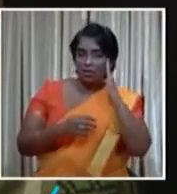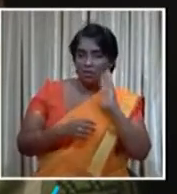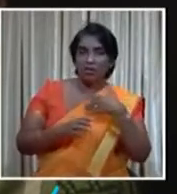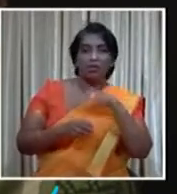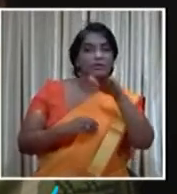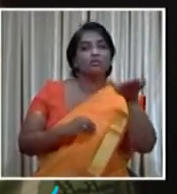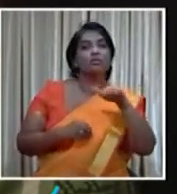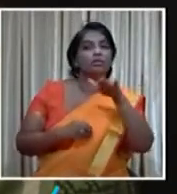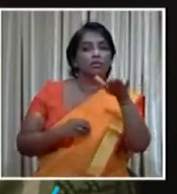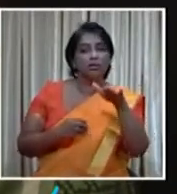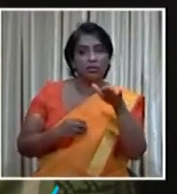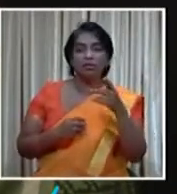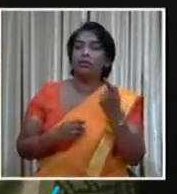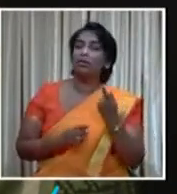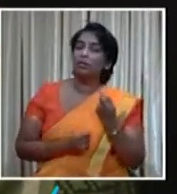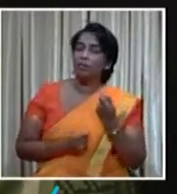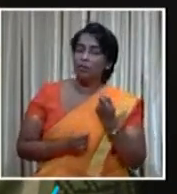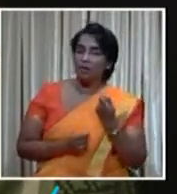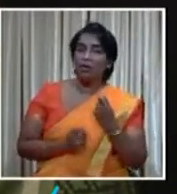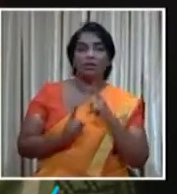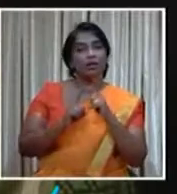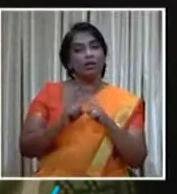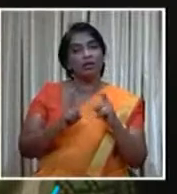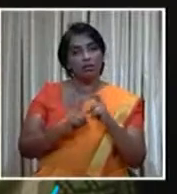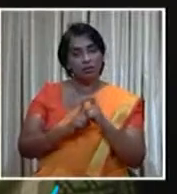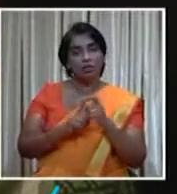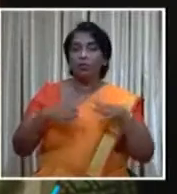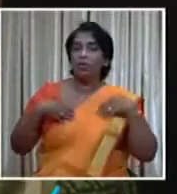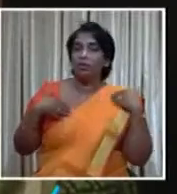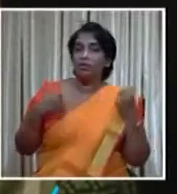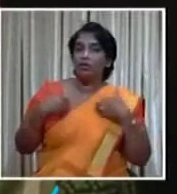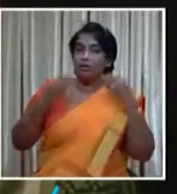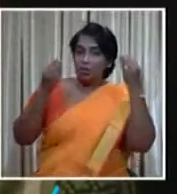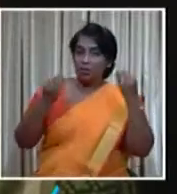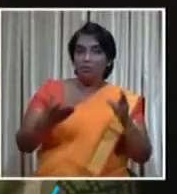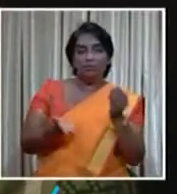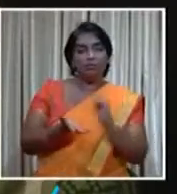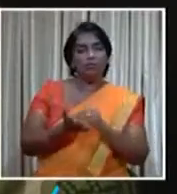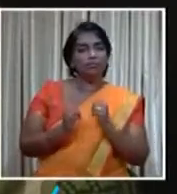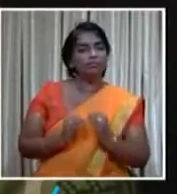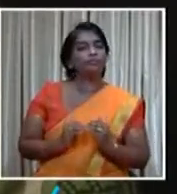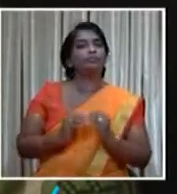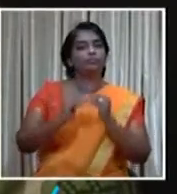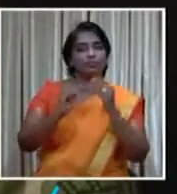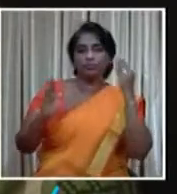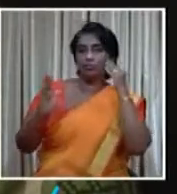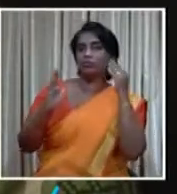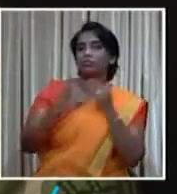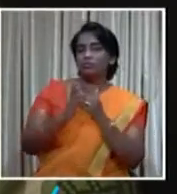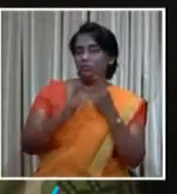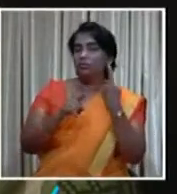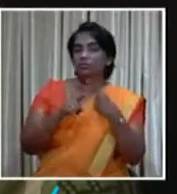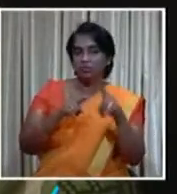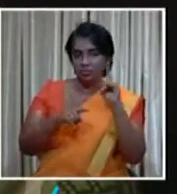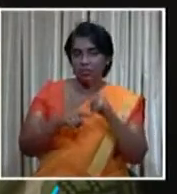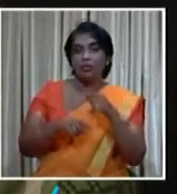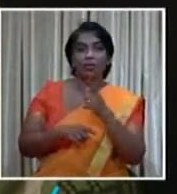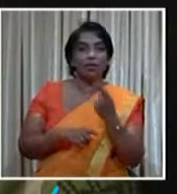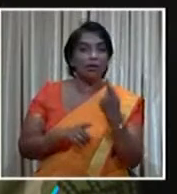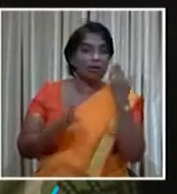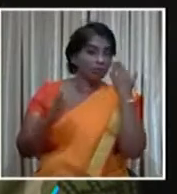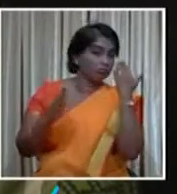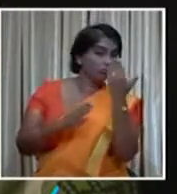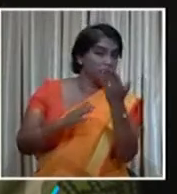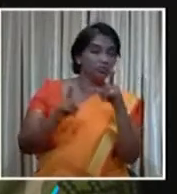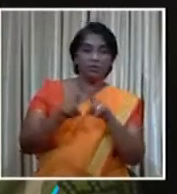සමාජ ආර්ථික අධ්‍යාපනික හා සෞඛ්‍ය බිඳවැටීම් නැවත යථා තත්ත්වයට පත් කර ගැනීමට මිස